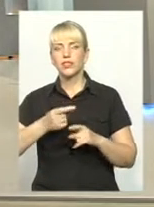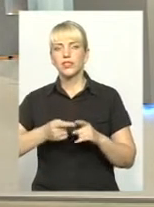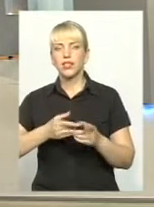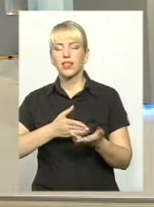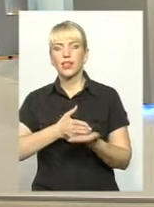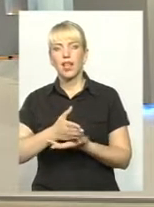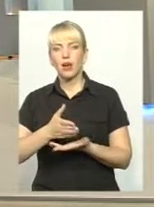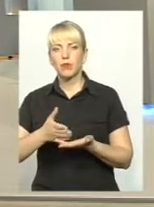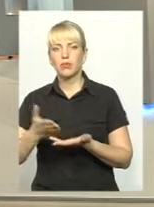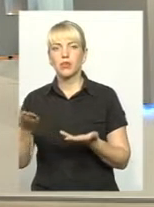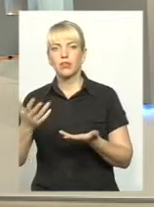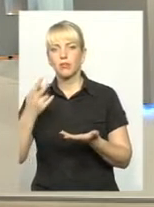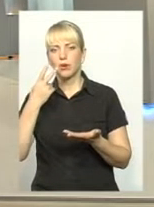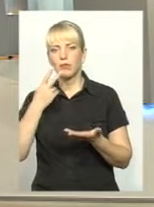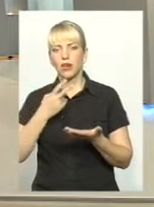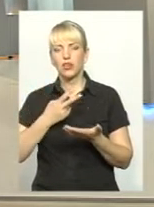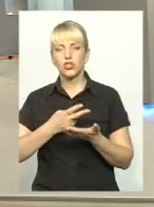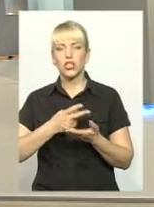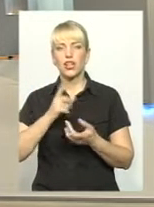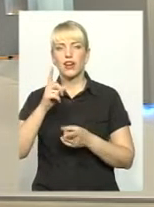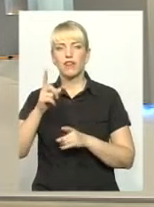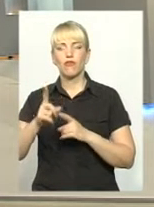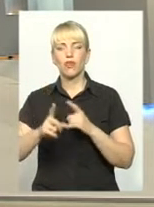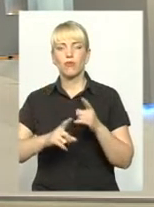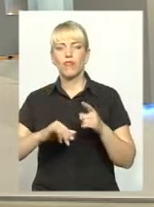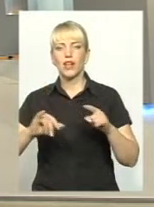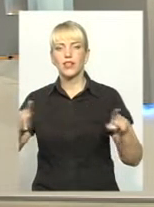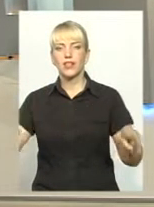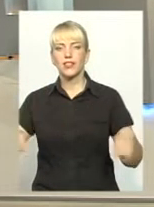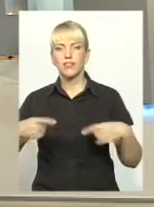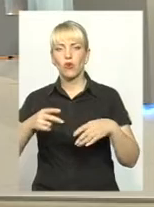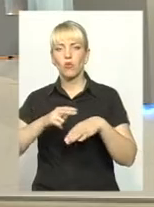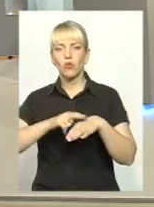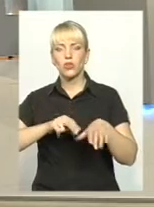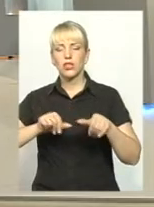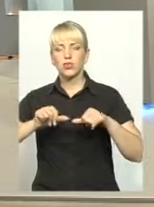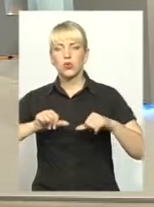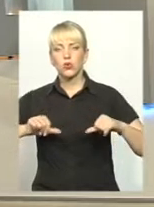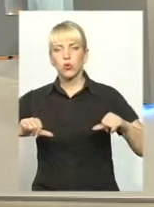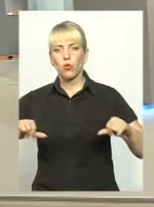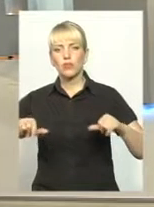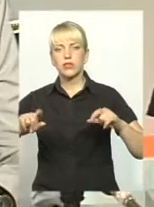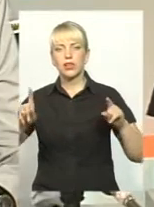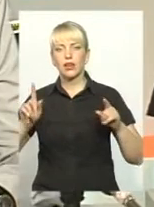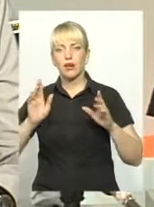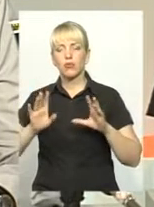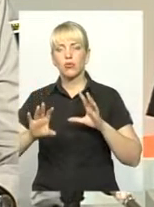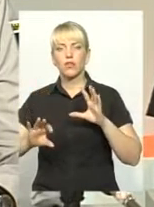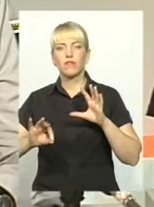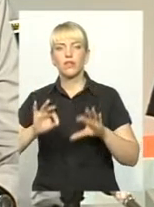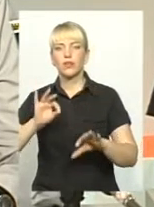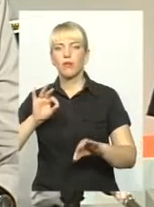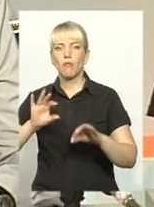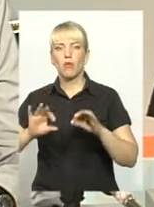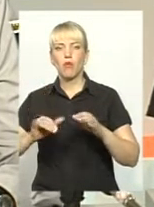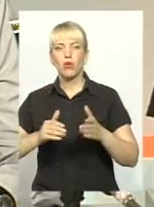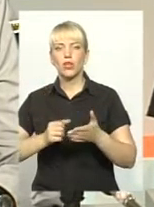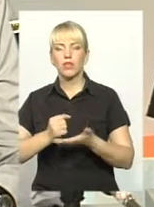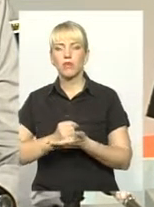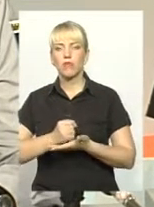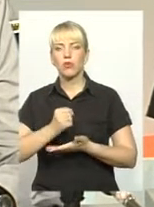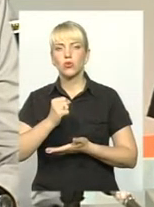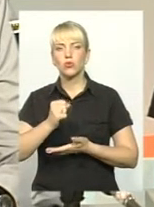які передбачені концепцією реформування. І створення поліцейської комісії, яка буде займатися відбором та просуванням по